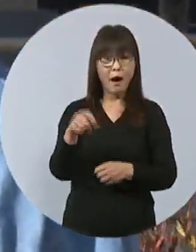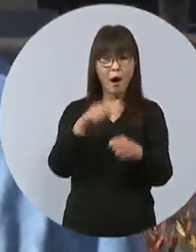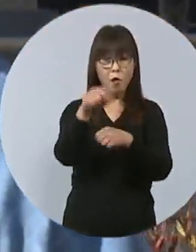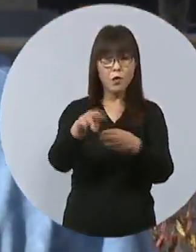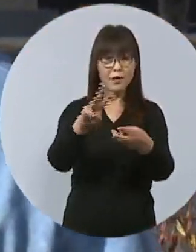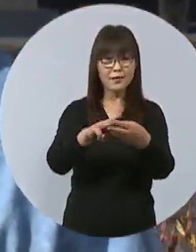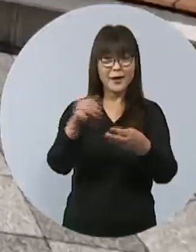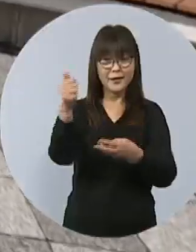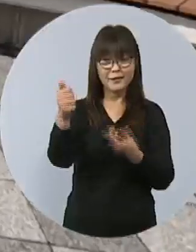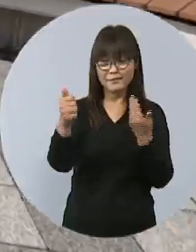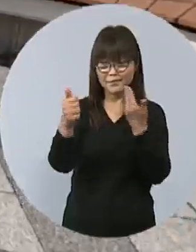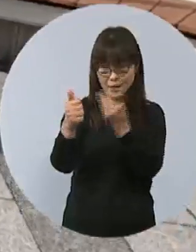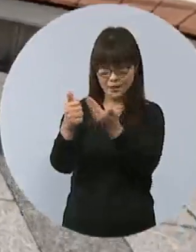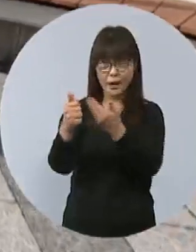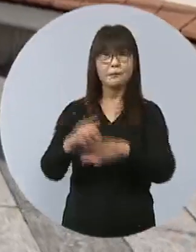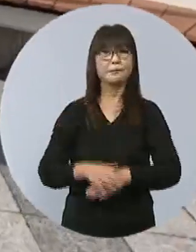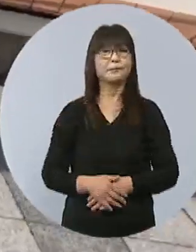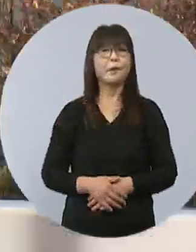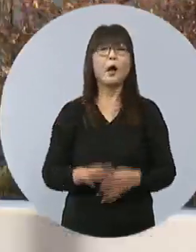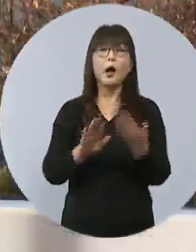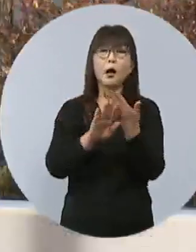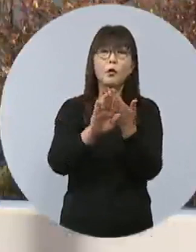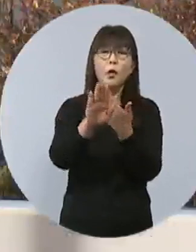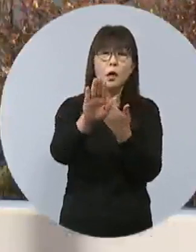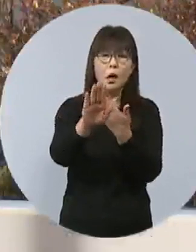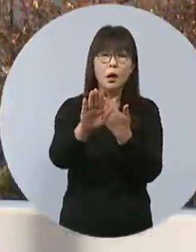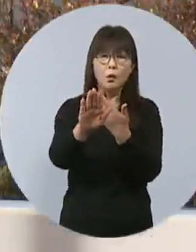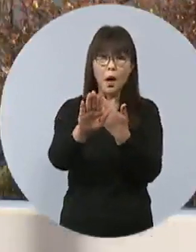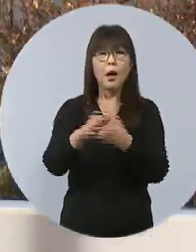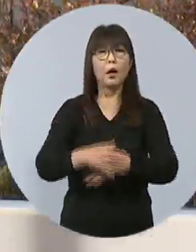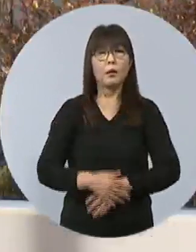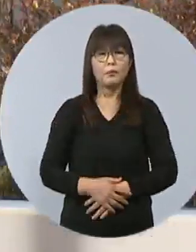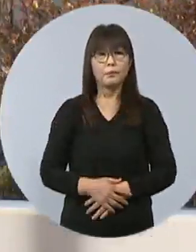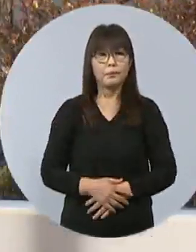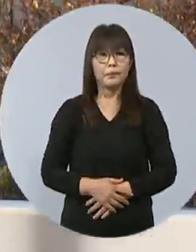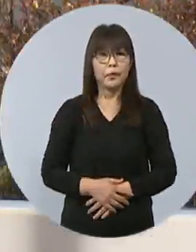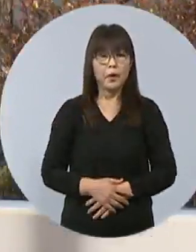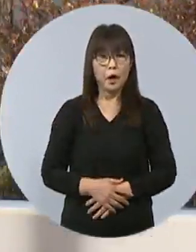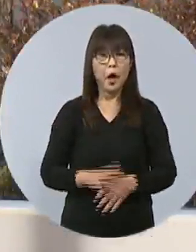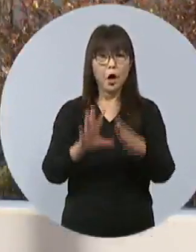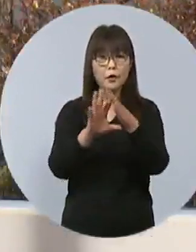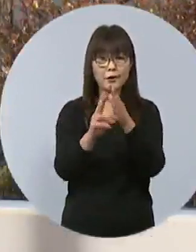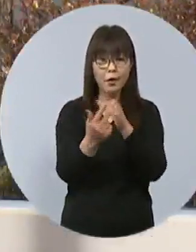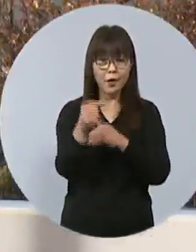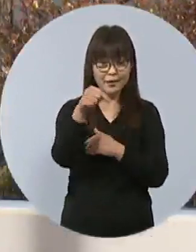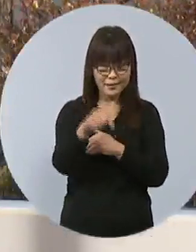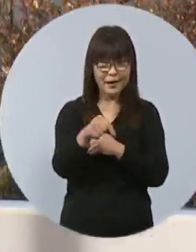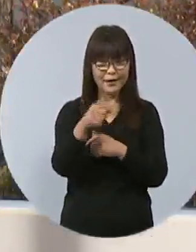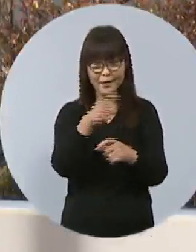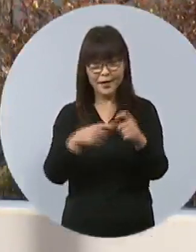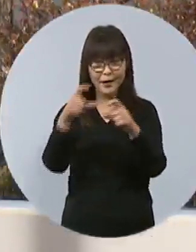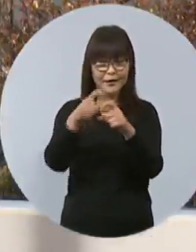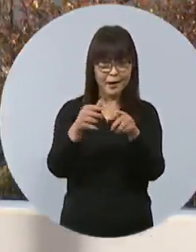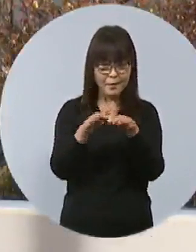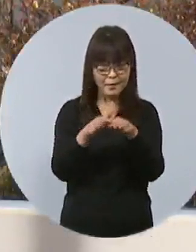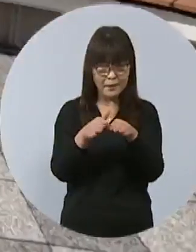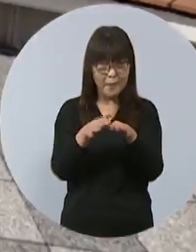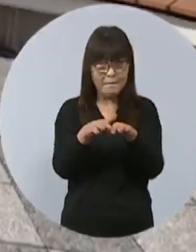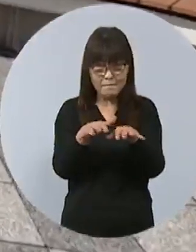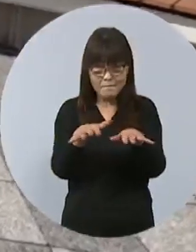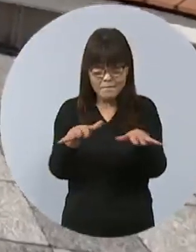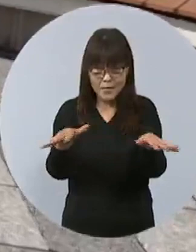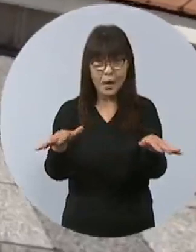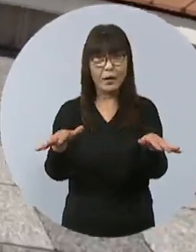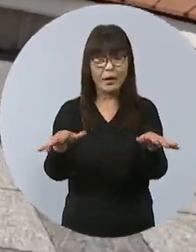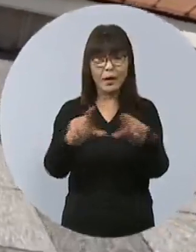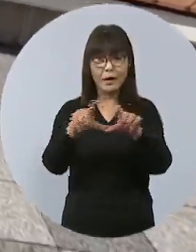ました。 今後はですね、こちらの藍染めっていうのが藤沢市内でどんどんどんどん認知をされていって、